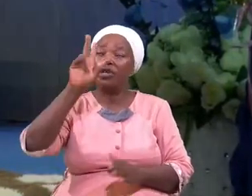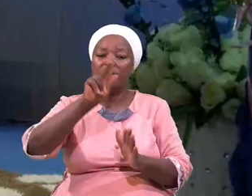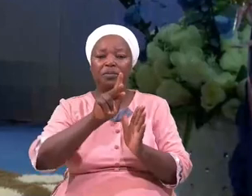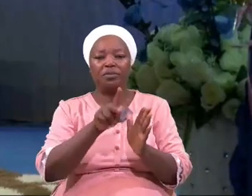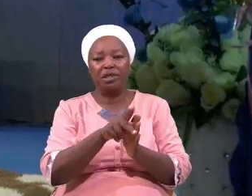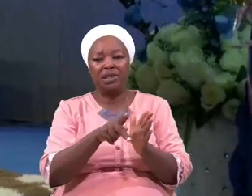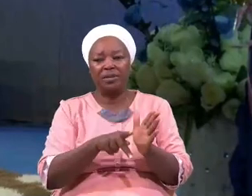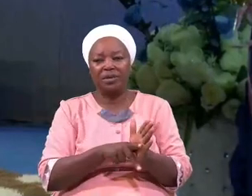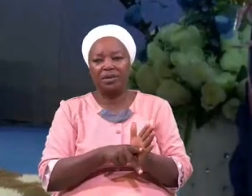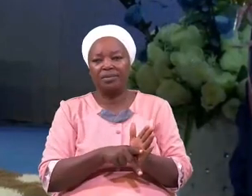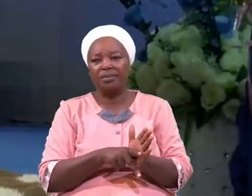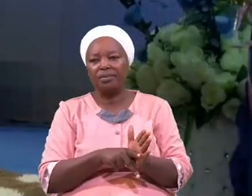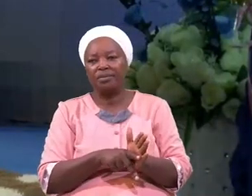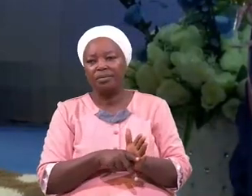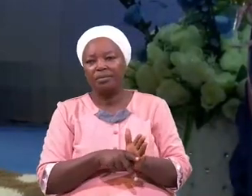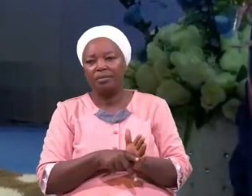l'obéissance à son précepte,